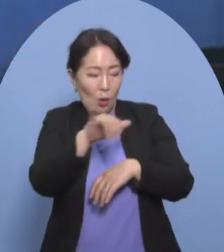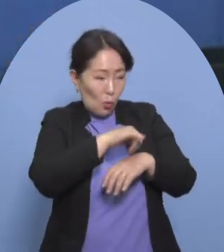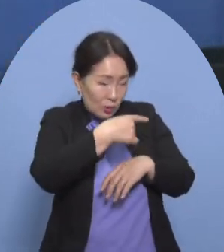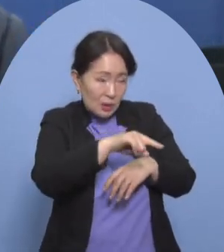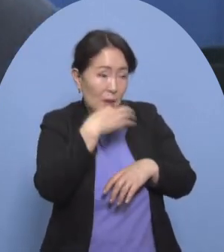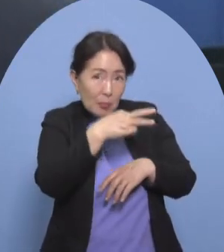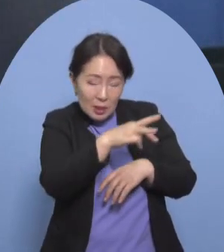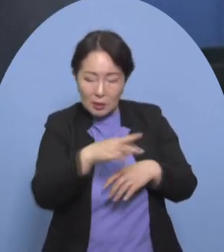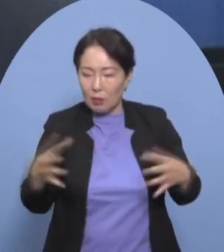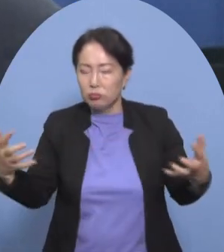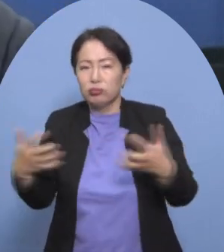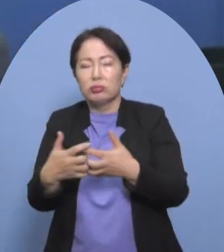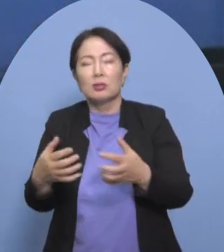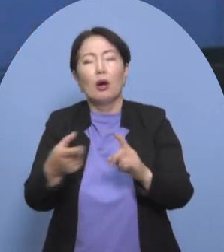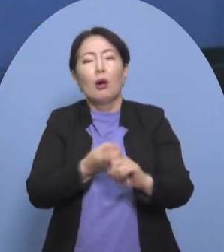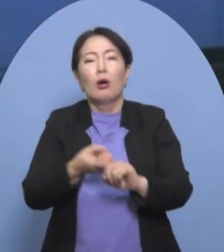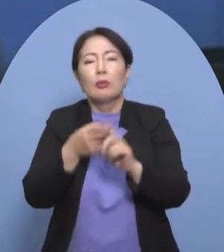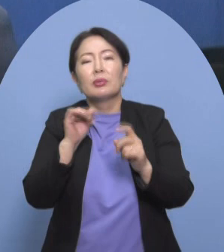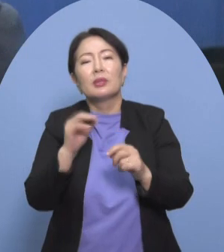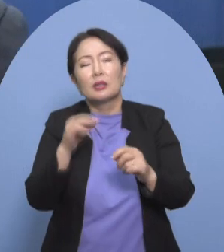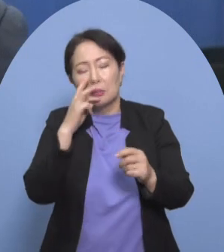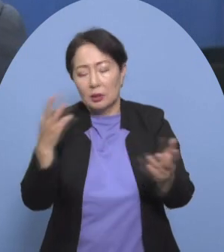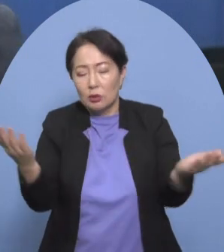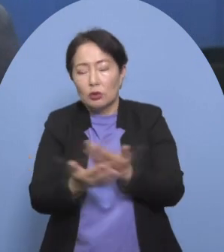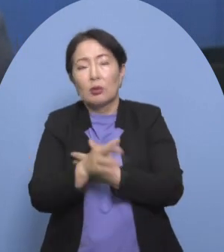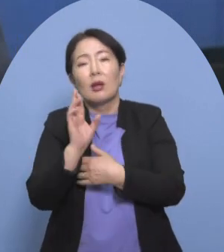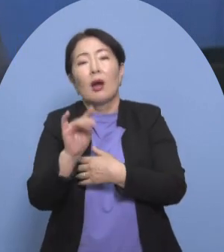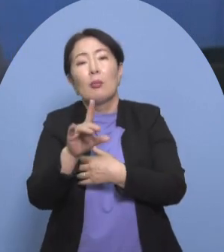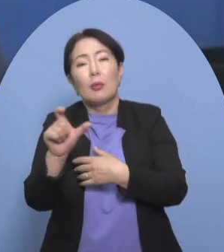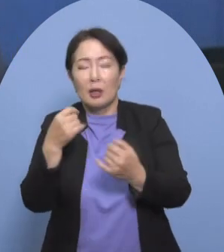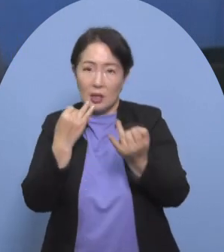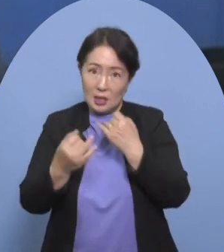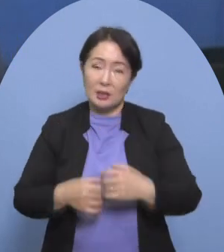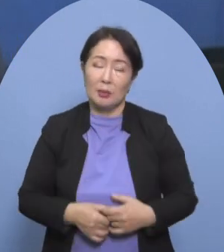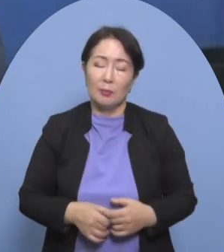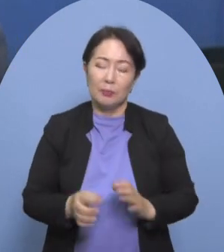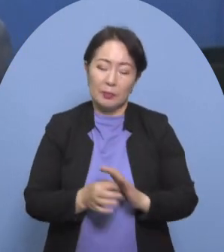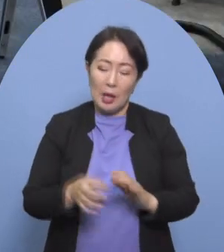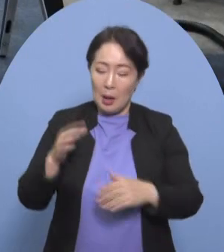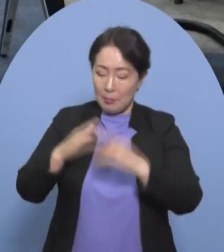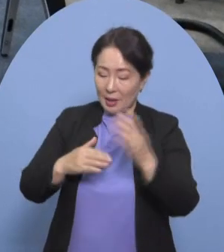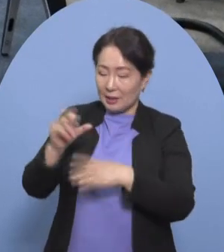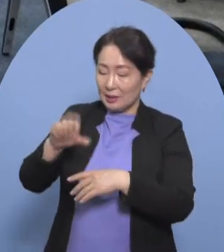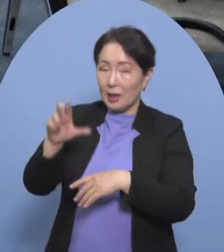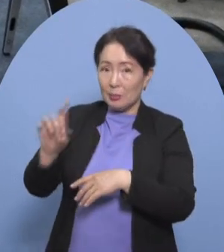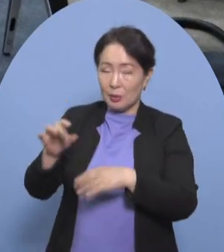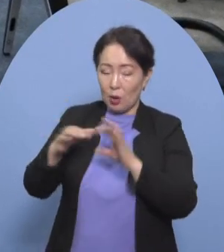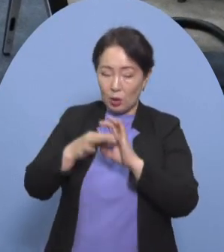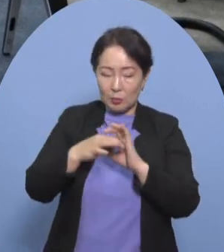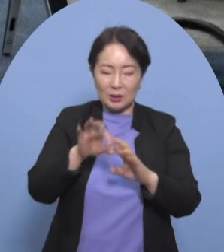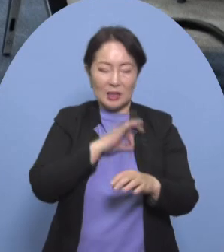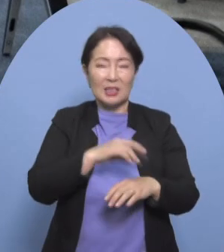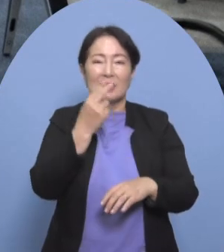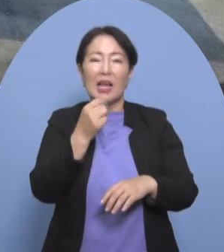маань улсын хэмжээнд хэрэгжиж байгаа бусад байгууллагын мэдээлэл санд яаж холбогдсон юм бэ? Мэдээллийн солилцоо ямар байх вэ? Талаар өнөөдөр хэлцлээ. За барилгын салбарын харьяа